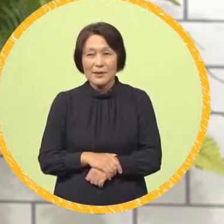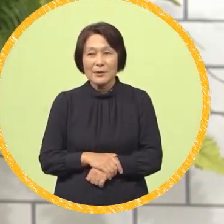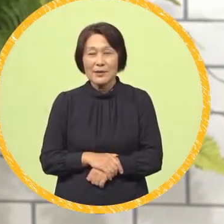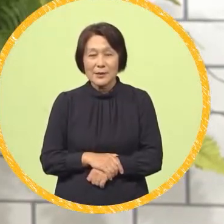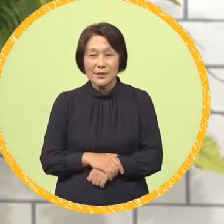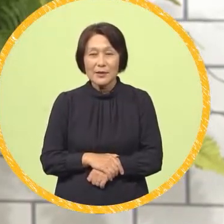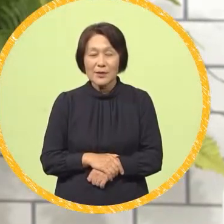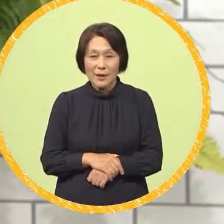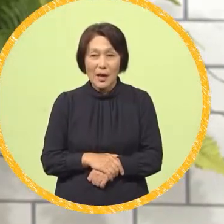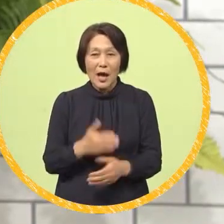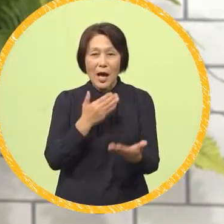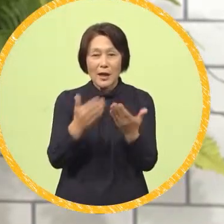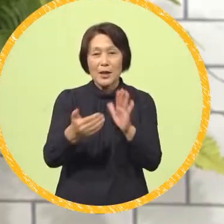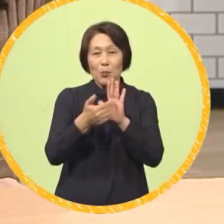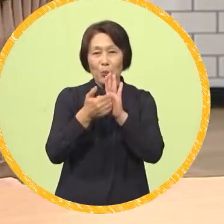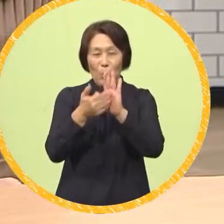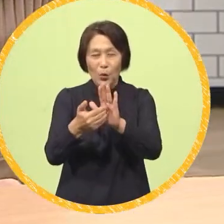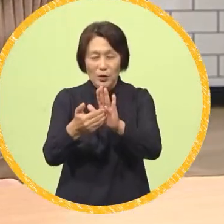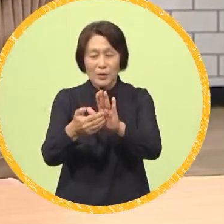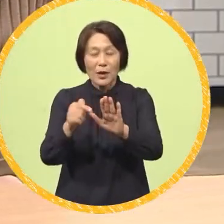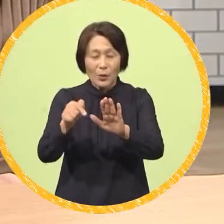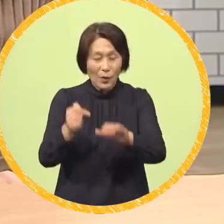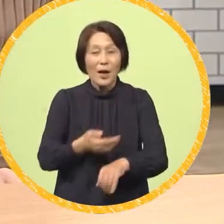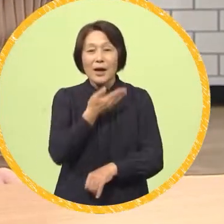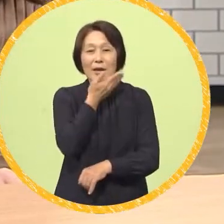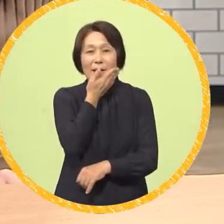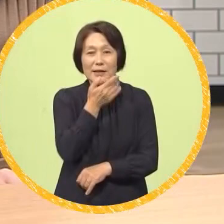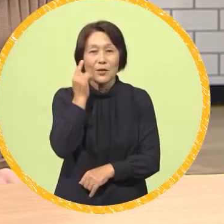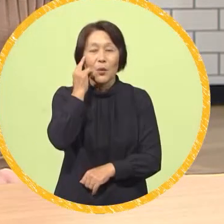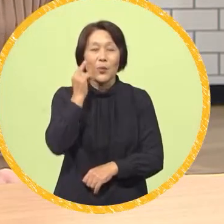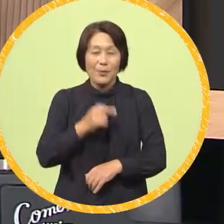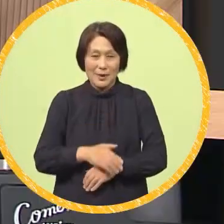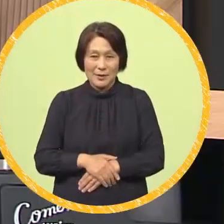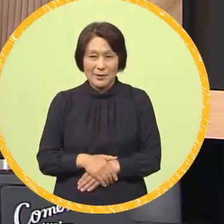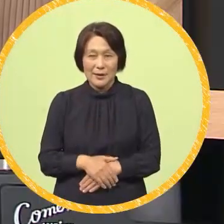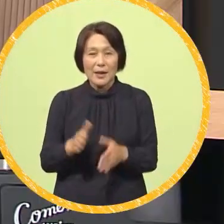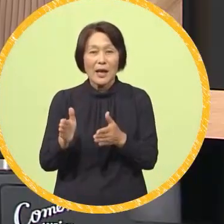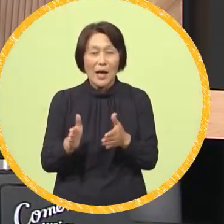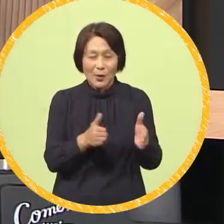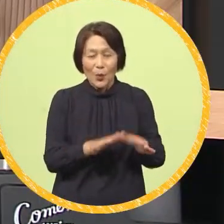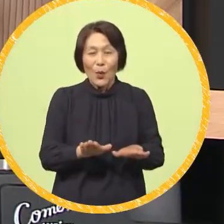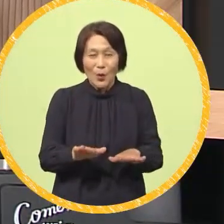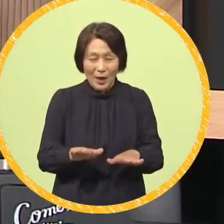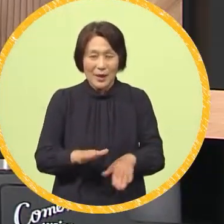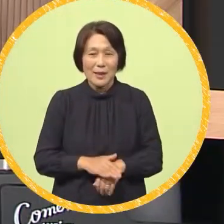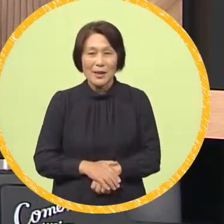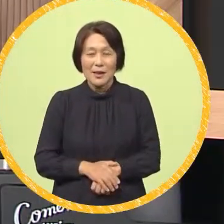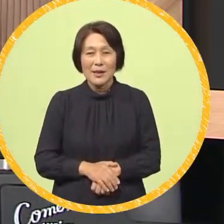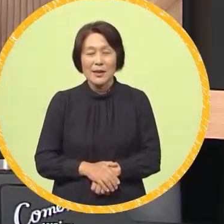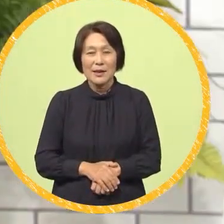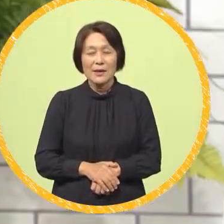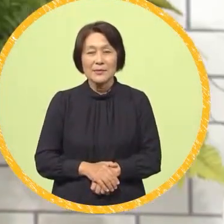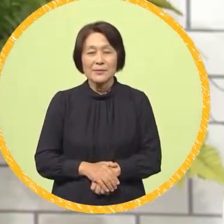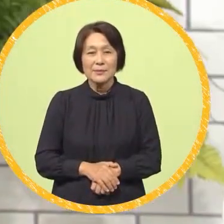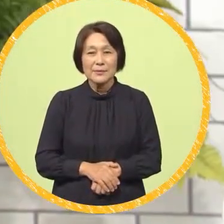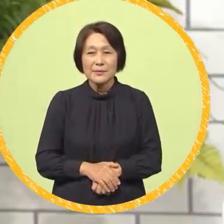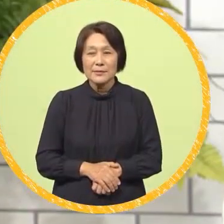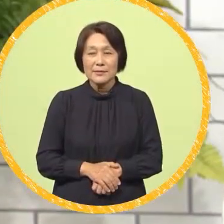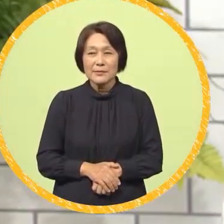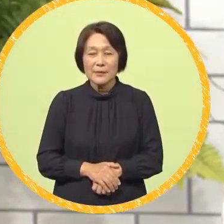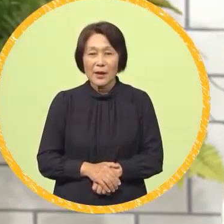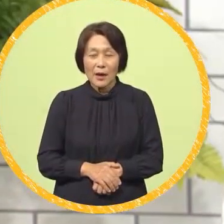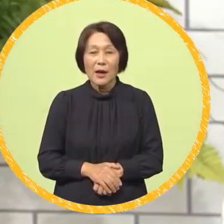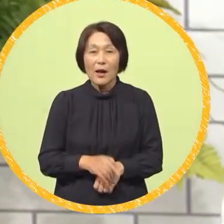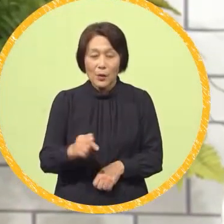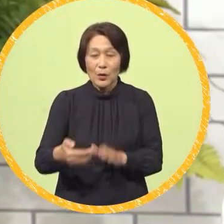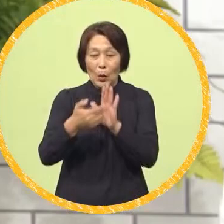にかくパスッと一回断るっていうのも大事かもしれませんね。あとやっぱり今回ね、あの思ったのが、あのこういう